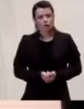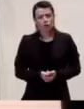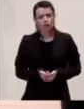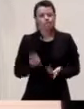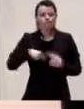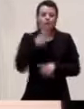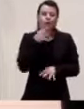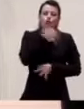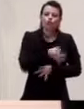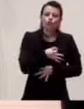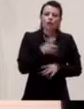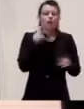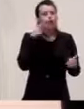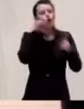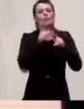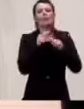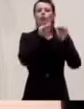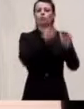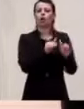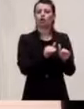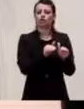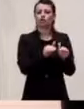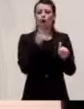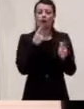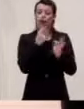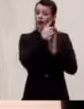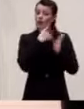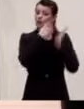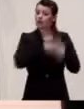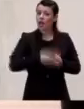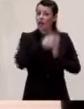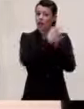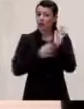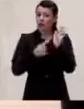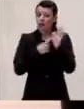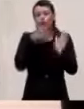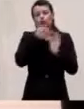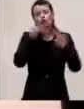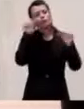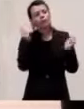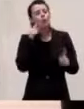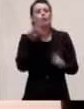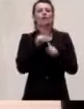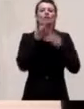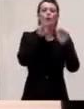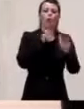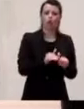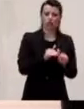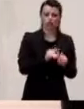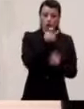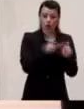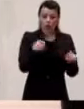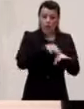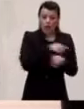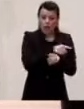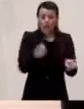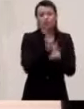quindi è protettivo all'interno di questa delibera, è quello di questi pazienti, tanto più